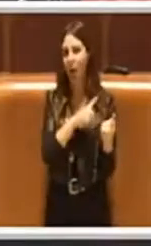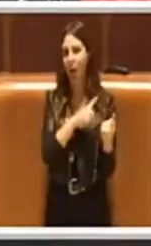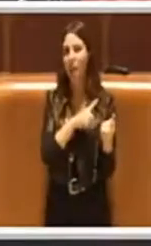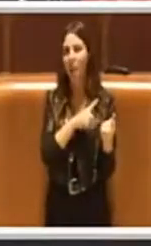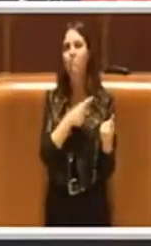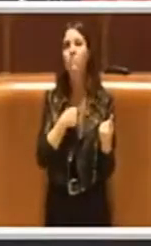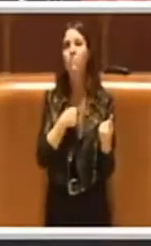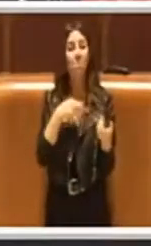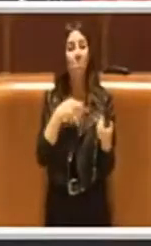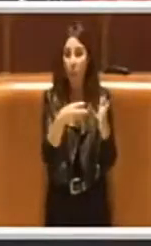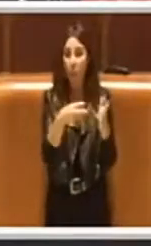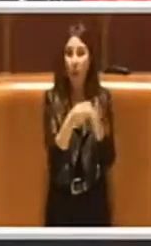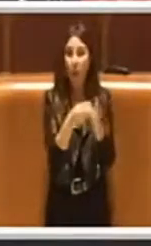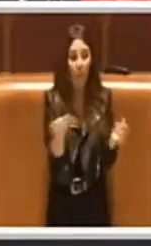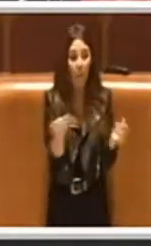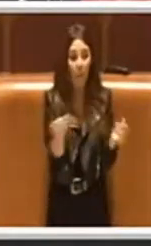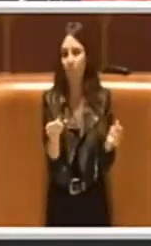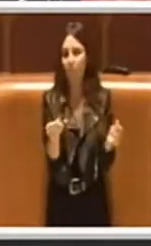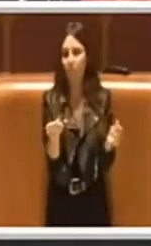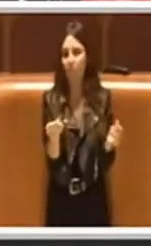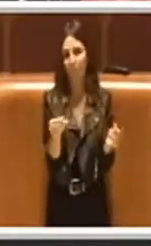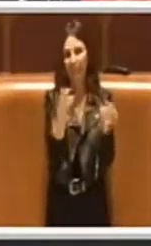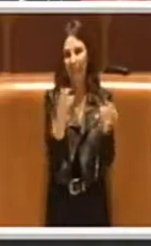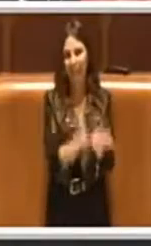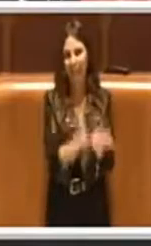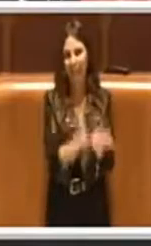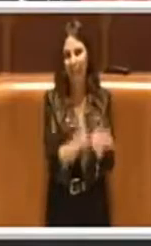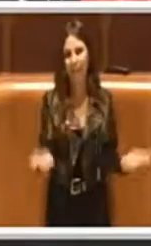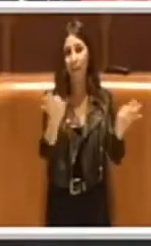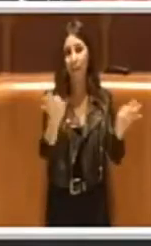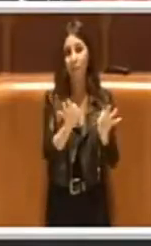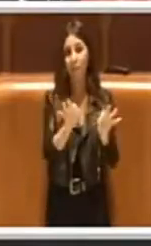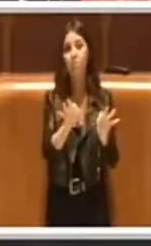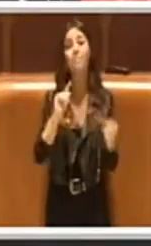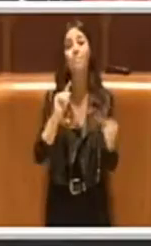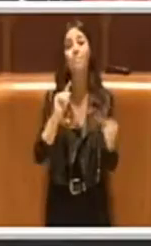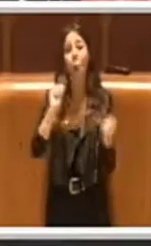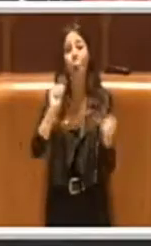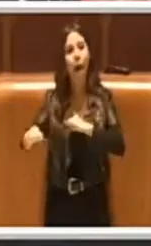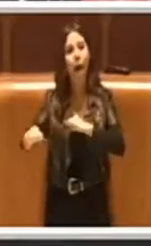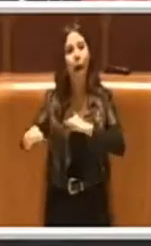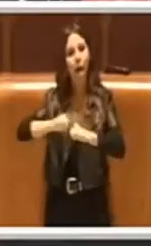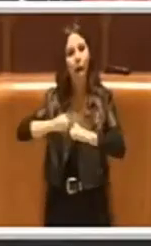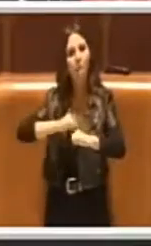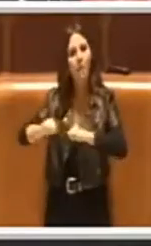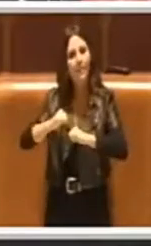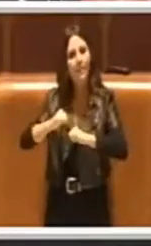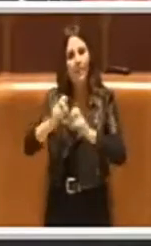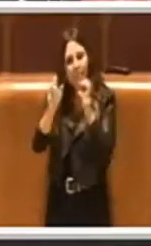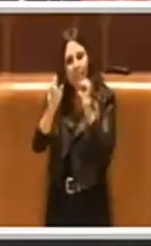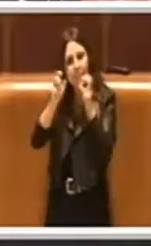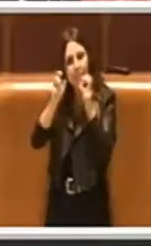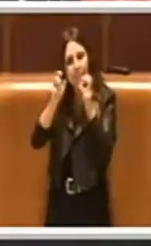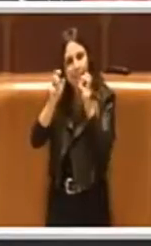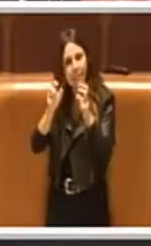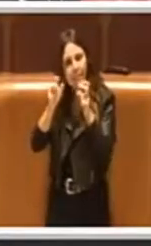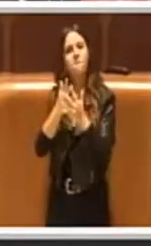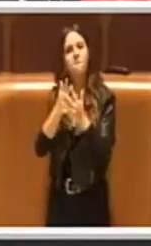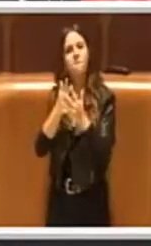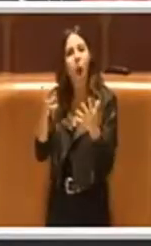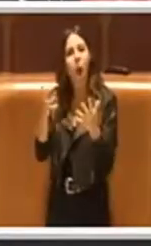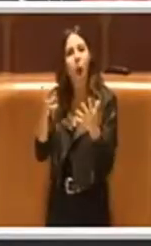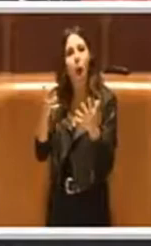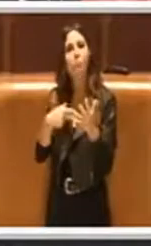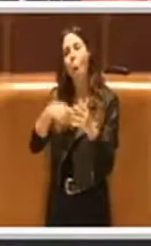è stato risolto niente quando invece questa amministrazione sta facendo degli sforzi enormi per cercare